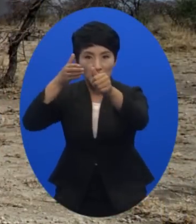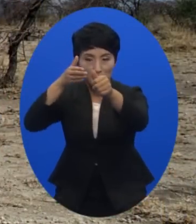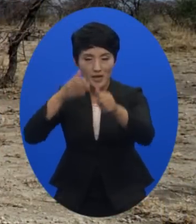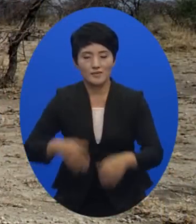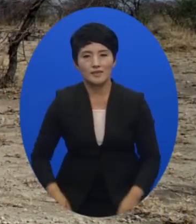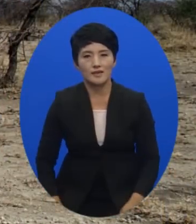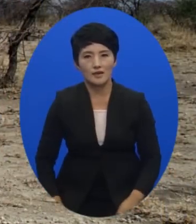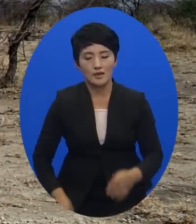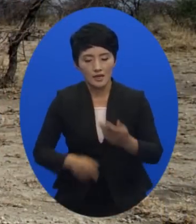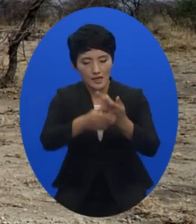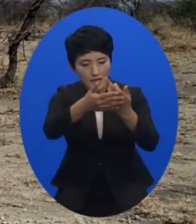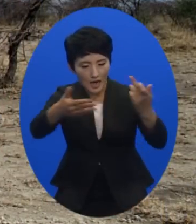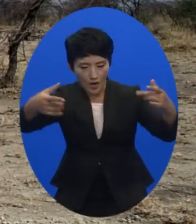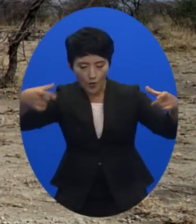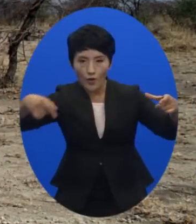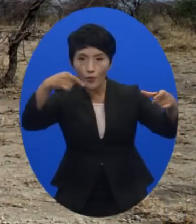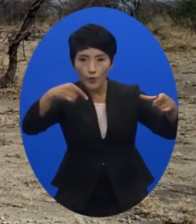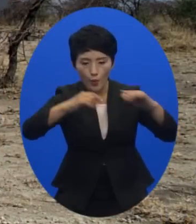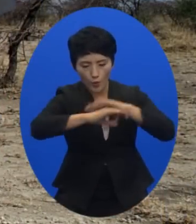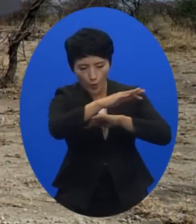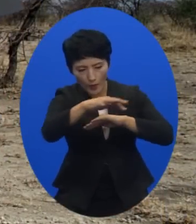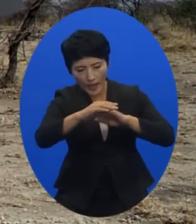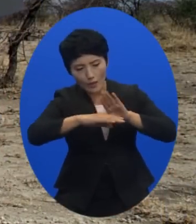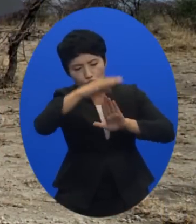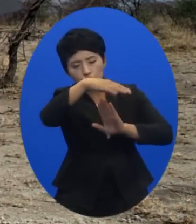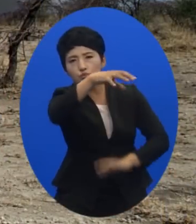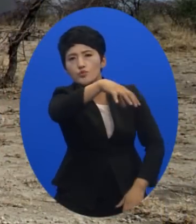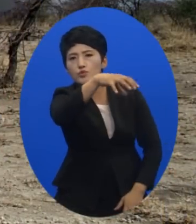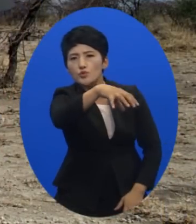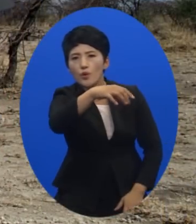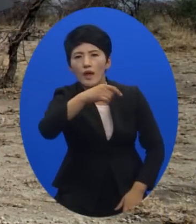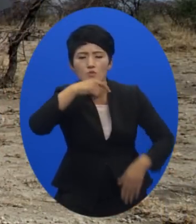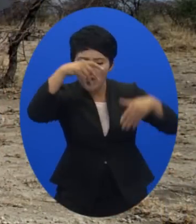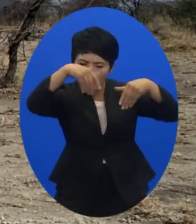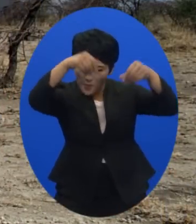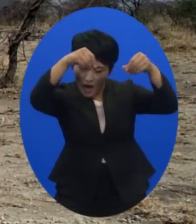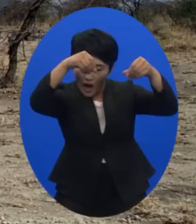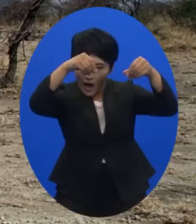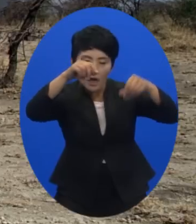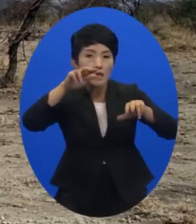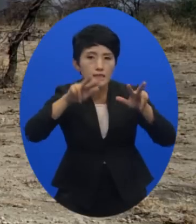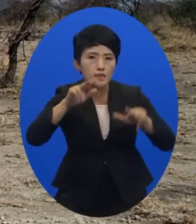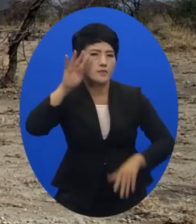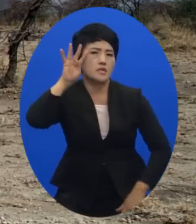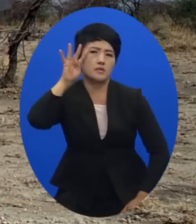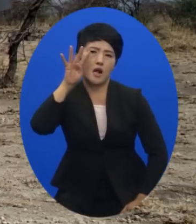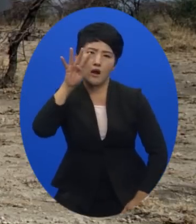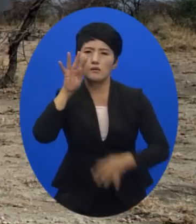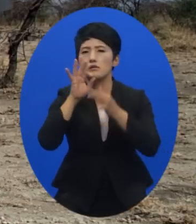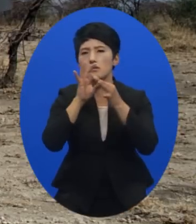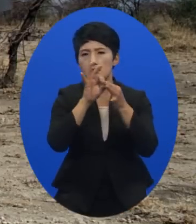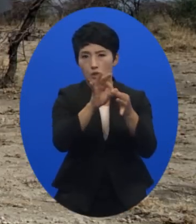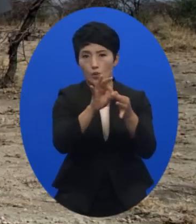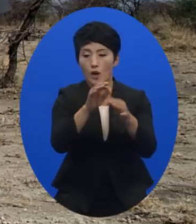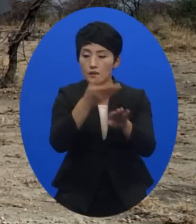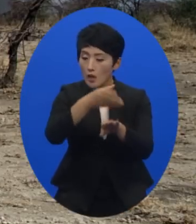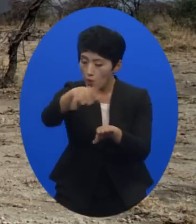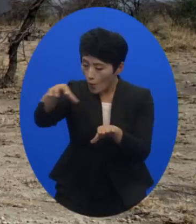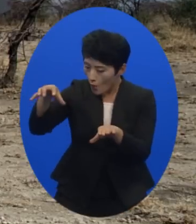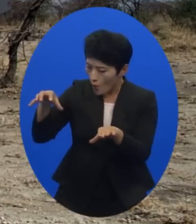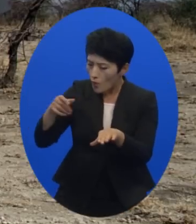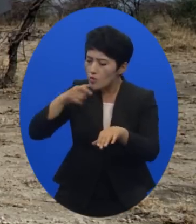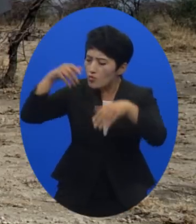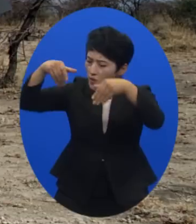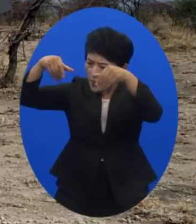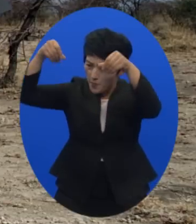동해안에 건조주의보가 발효 중입니다. 이 지역에는 사흘째 건조주의보가 이어지고 있고요. 그 밖의 지역에도 대기가